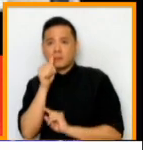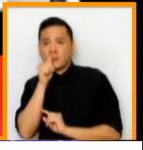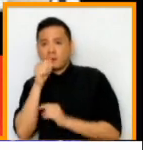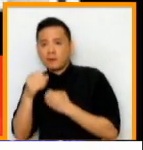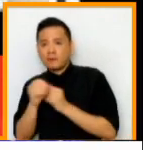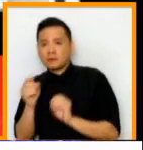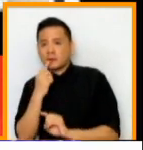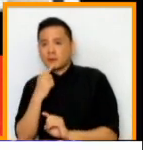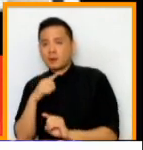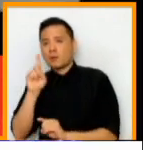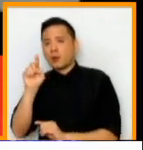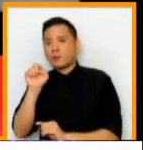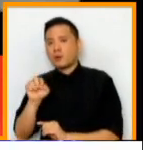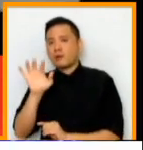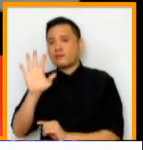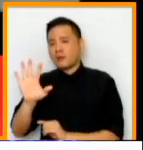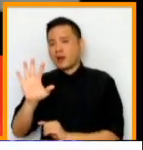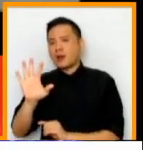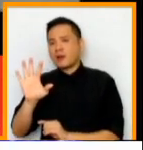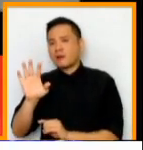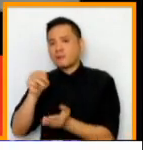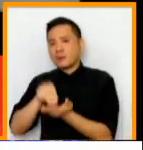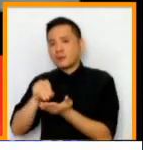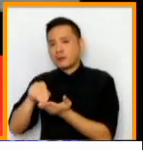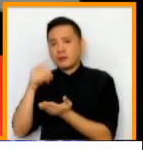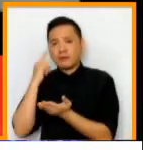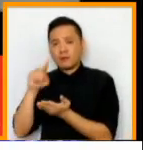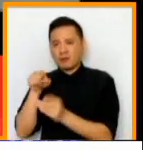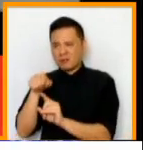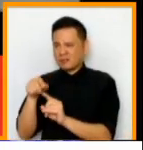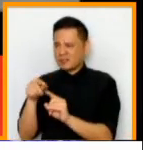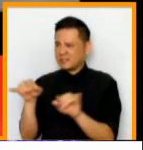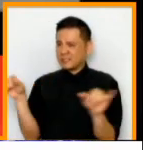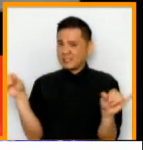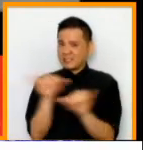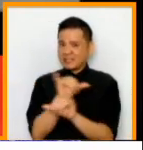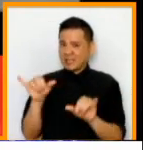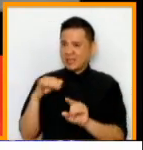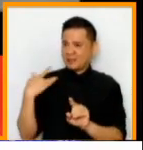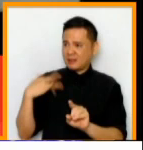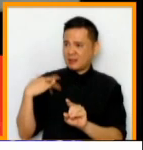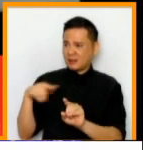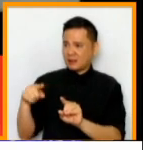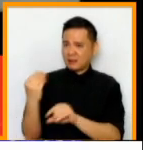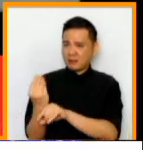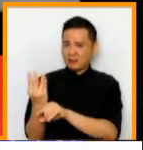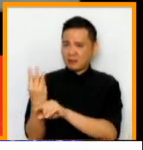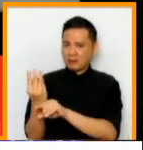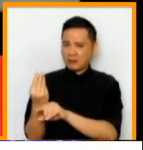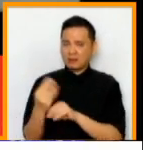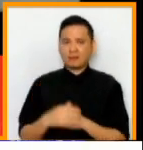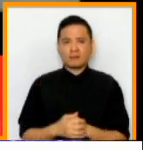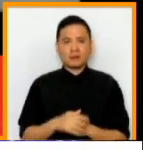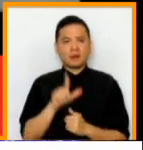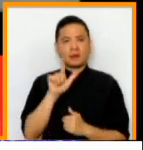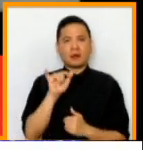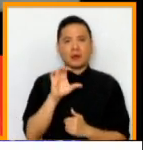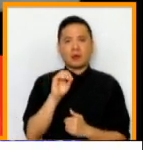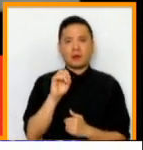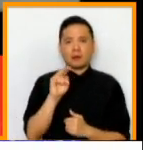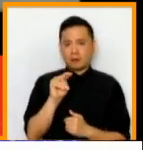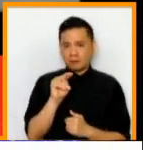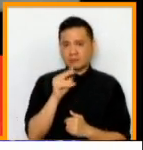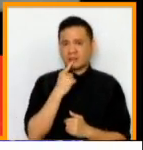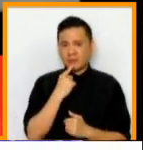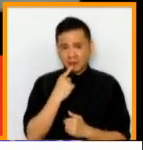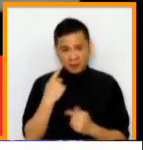pesos lang daw ang presyo ng kaparehong ambulansya. Ayon kay Senator Pampilo Lacson, kung may pagkakaiba man sa basic life support na